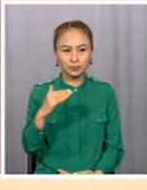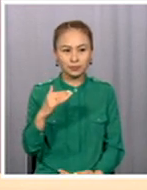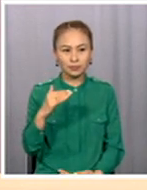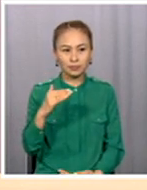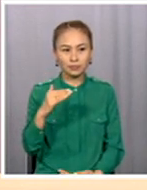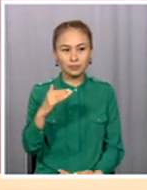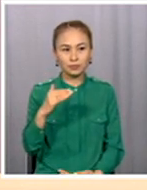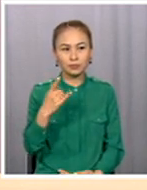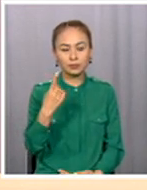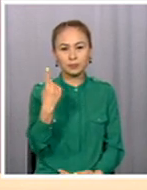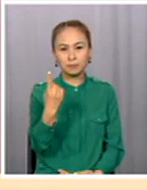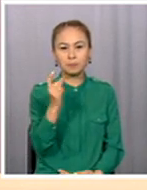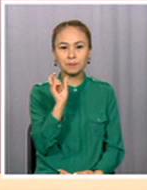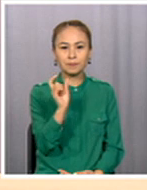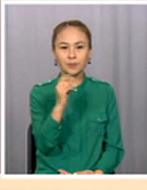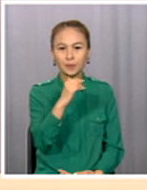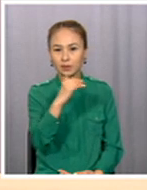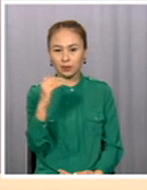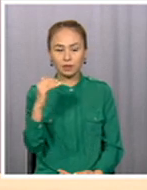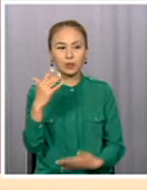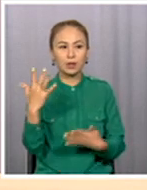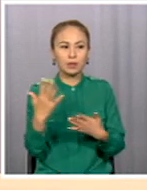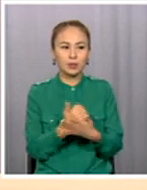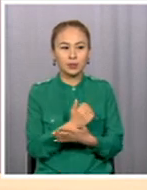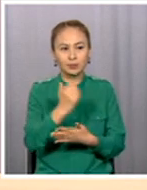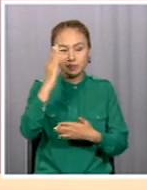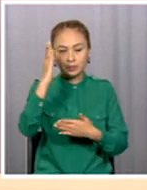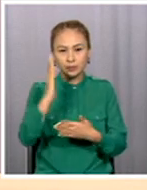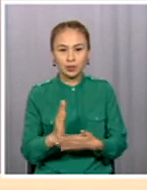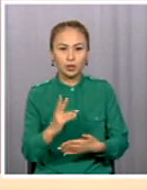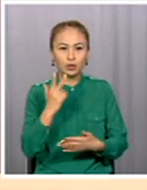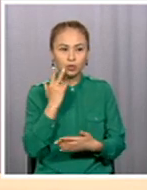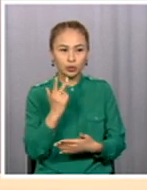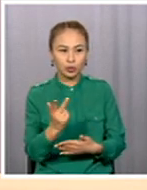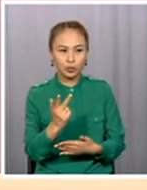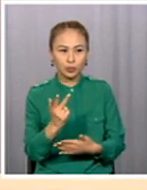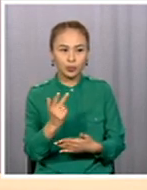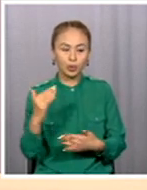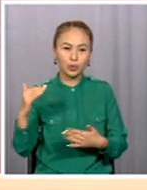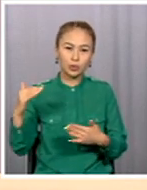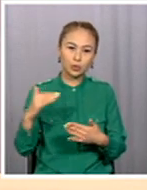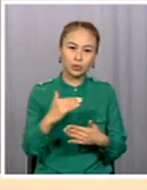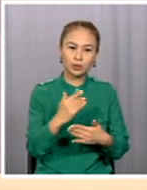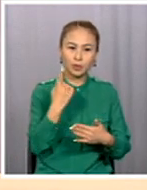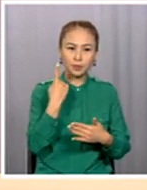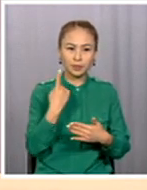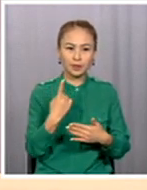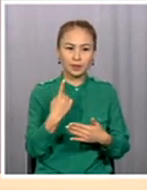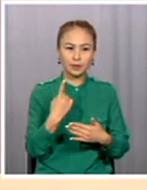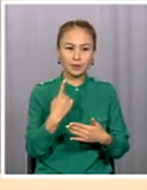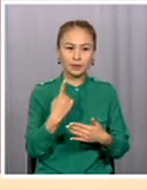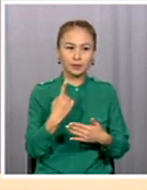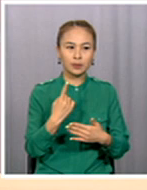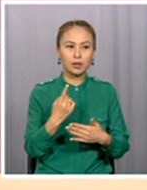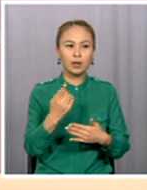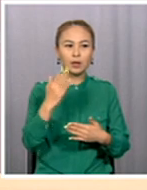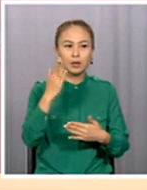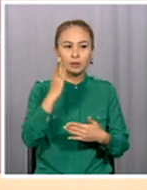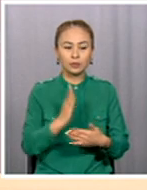төмен, бір тор көз оңға, үш тор көз төмен, бір тор көз